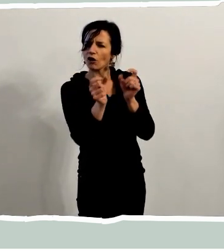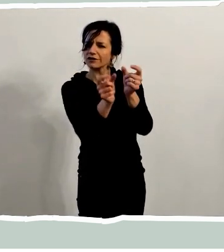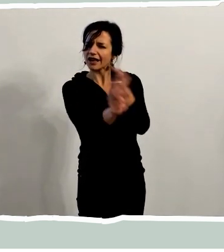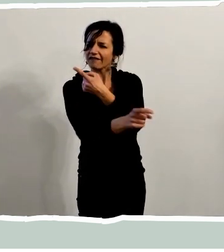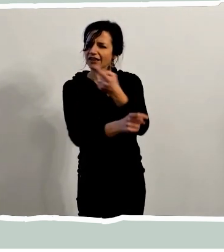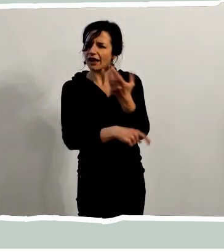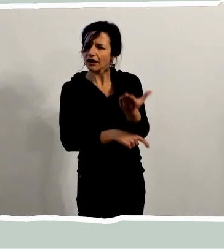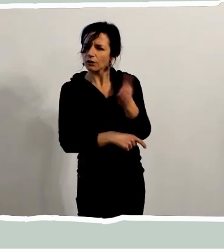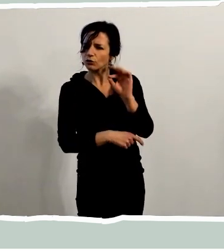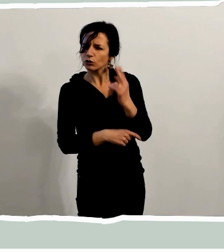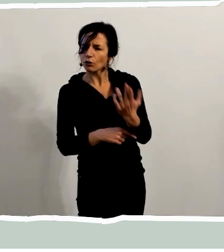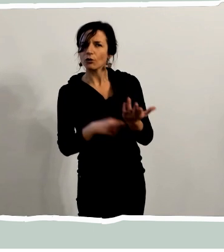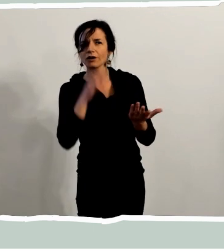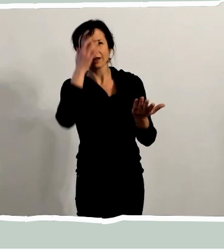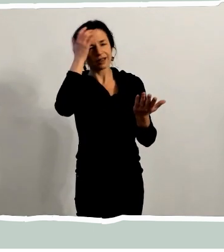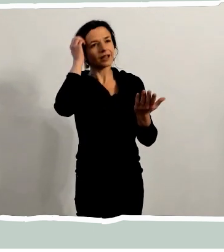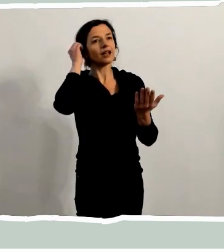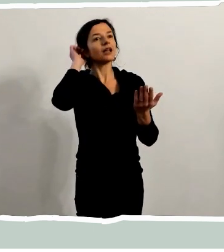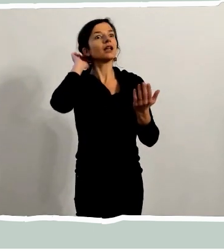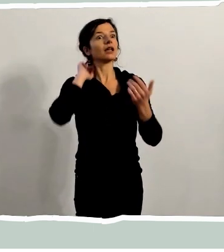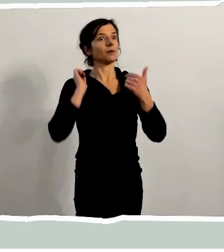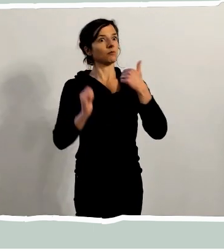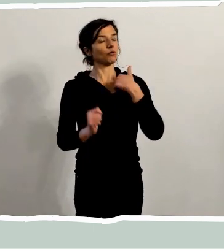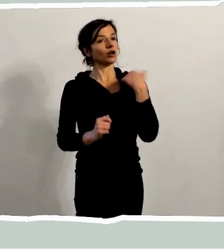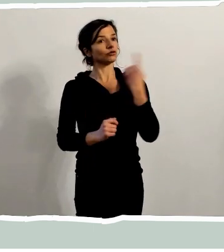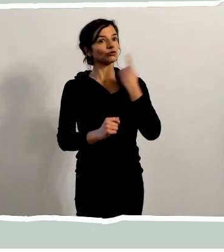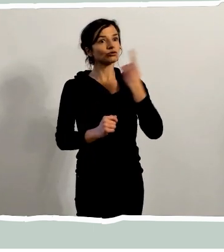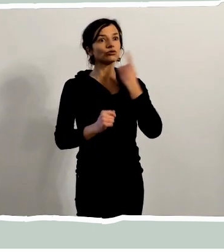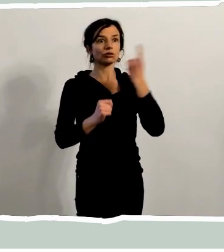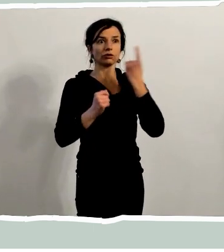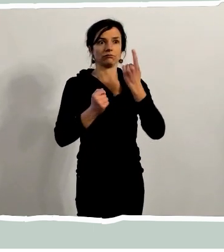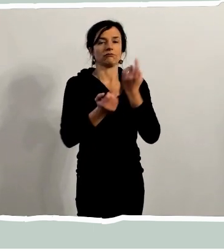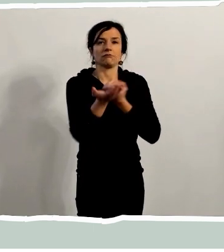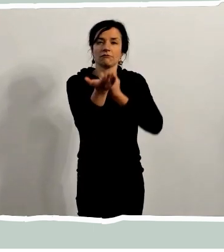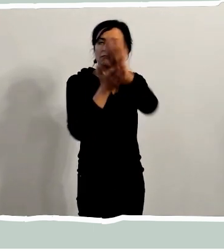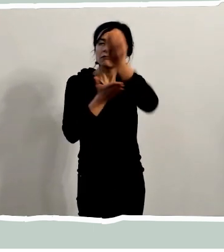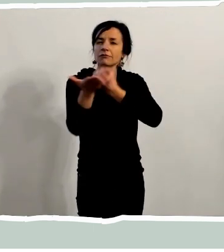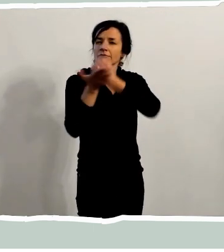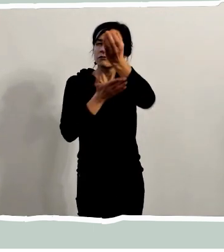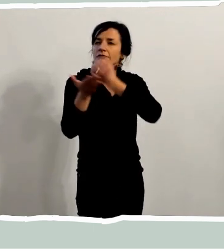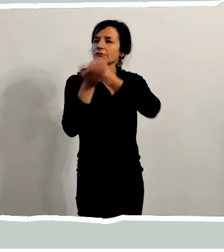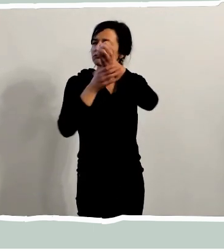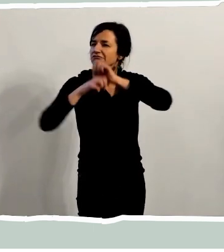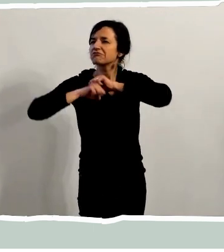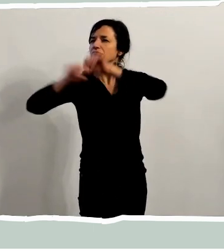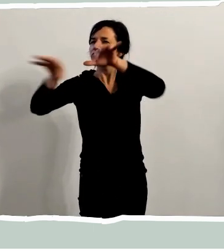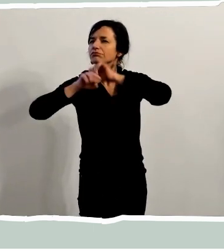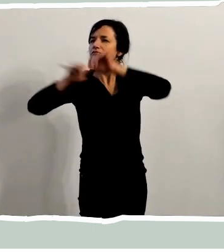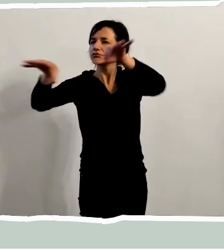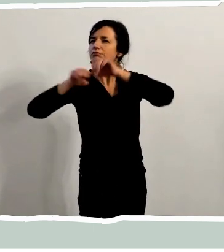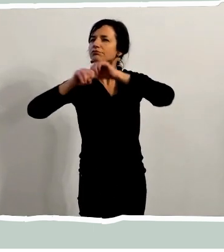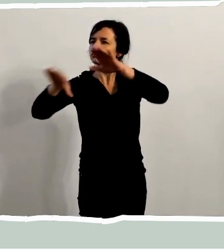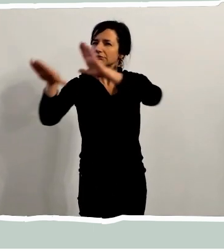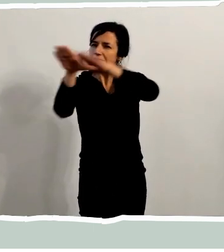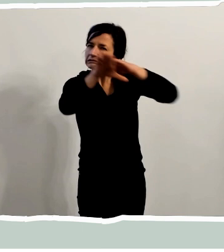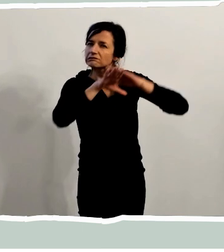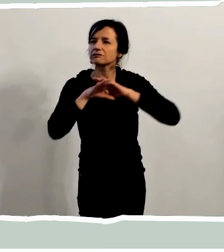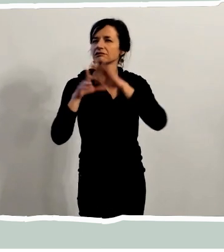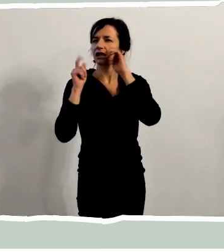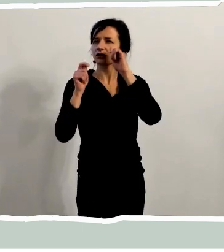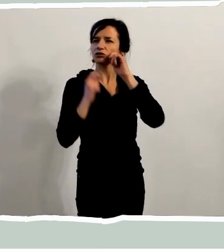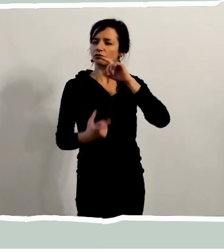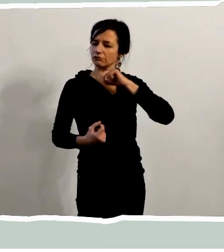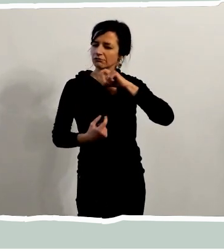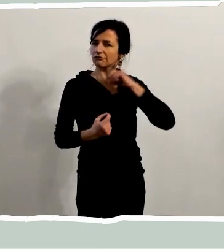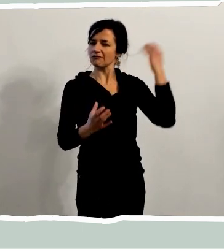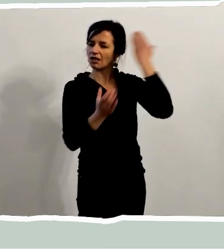de diffusion auprès du grand public ou auprès de publics cibles pour sensibiliser aux enjeux des perturbateurs endocriniens. Donc ça